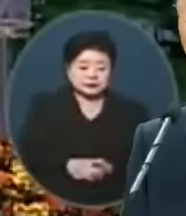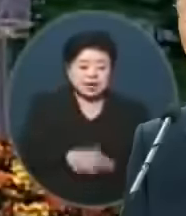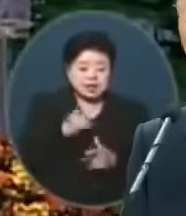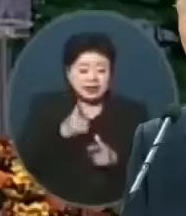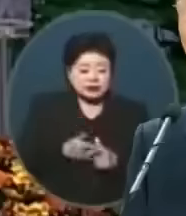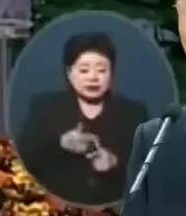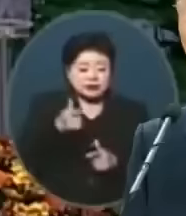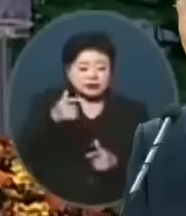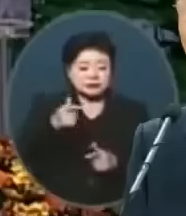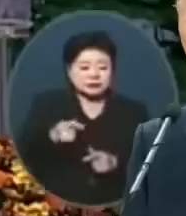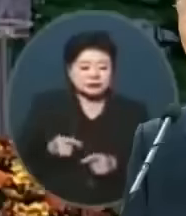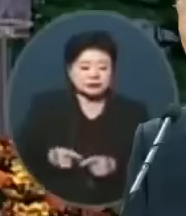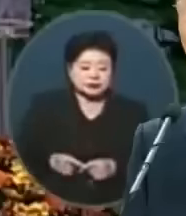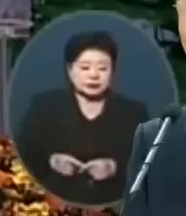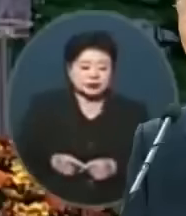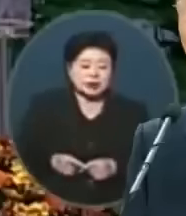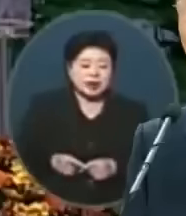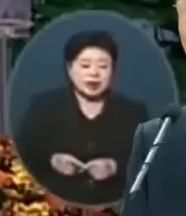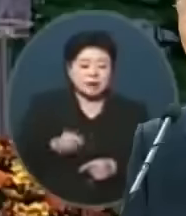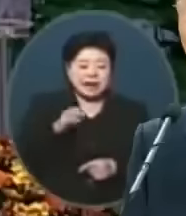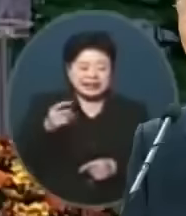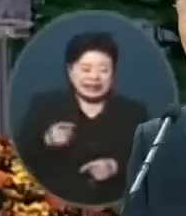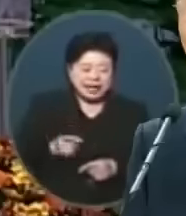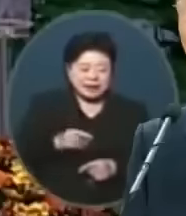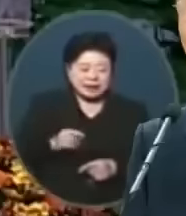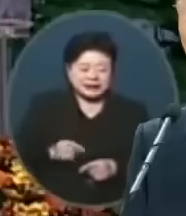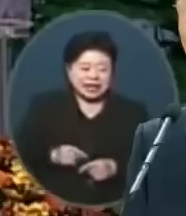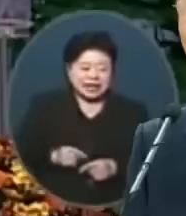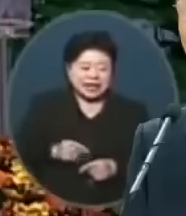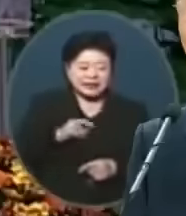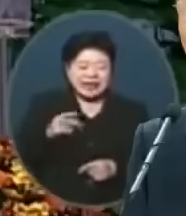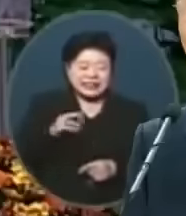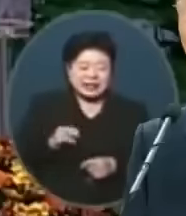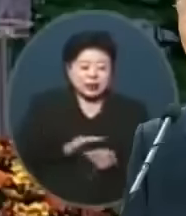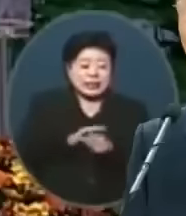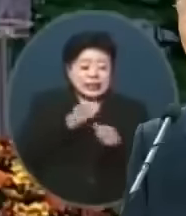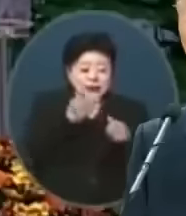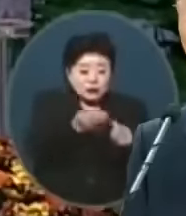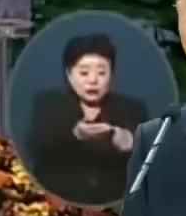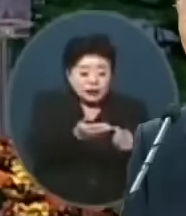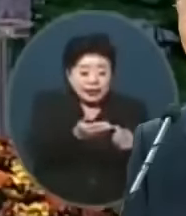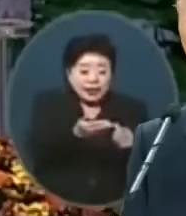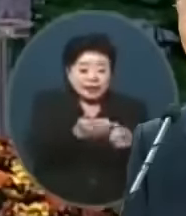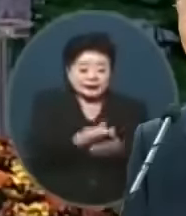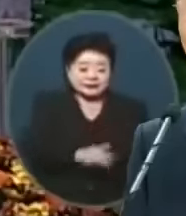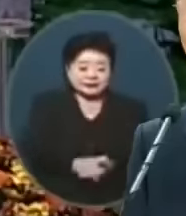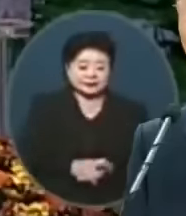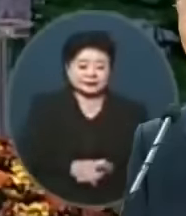예수님이 마리아와 마르다와 그 오라버니 나사로를 사랑했는데